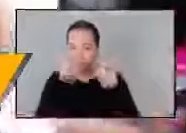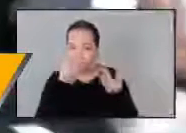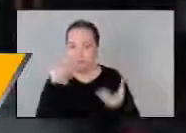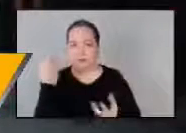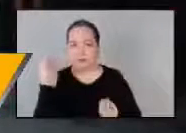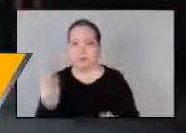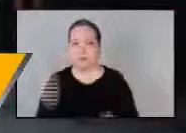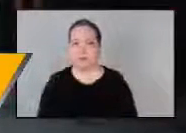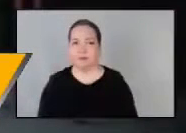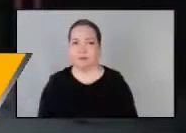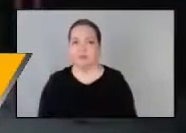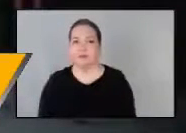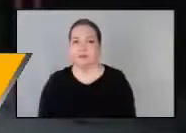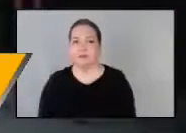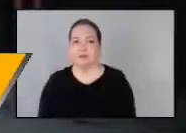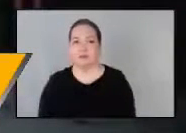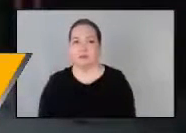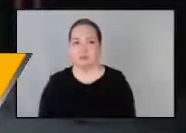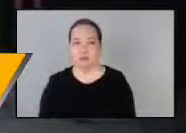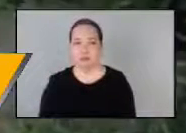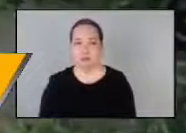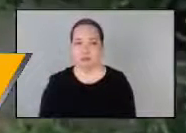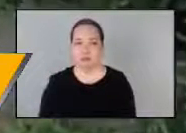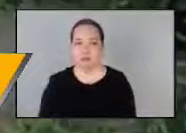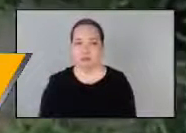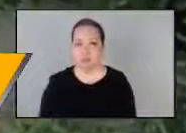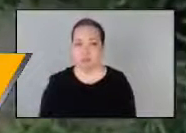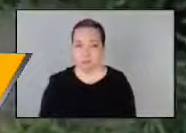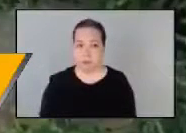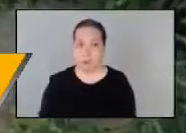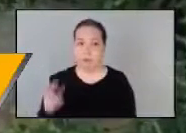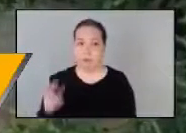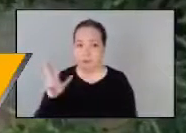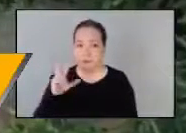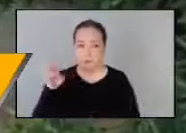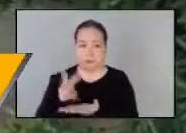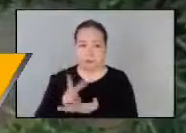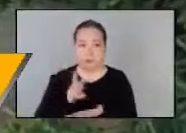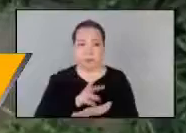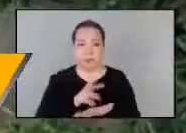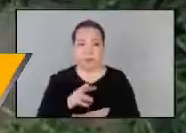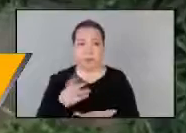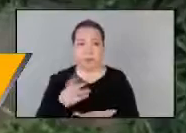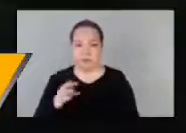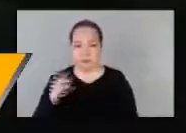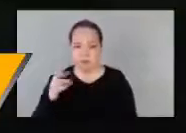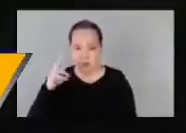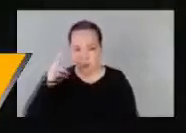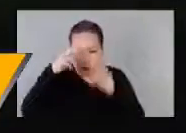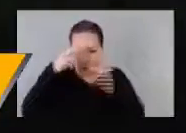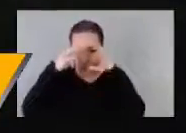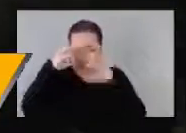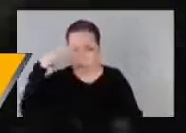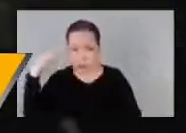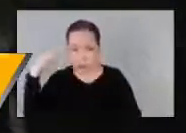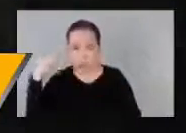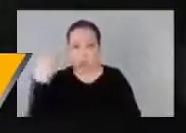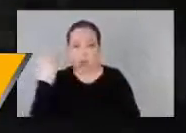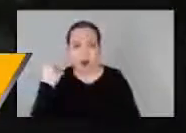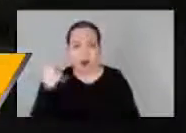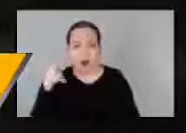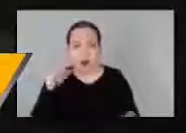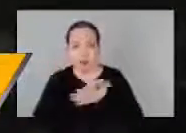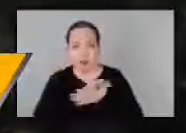Rodriguez Rizal. Nagbagsakan ng mga naglalakiang bato, lupa at mga puno sa kalsada dito. Ayon kay Ramsky Balmis, Barangay